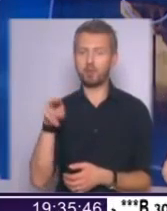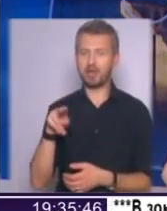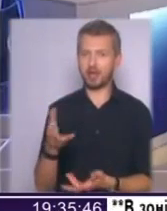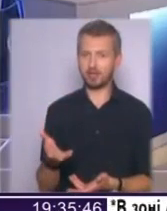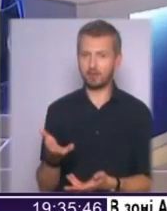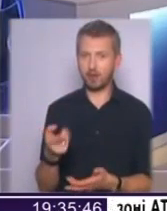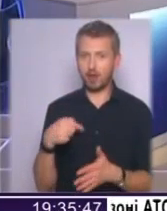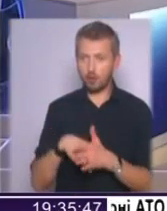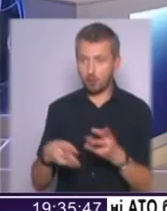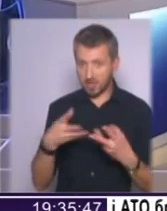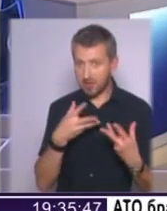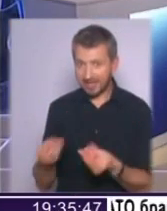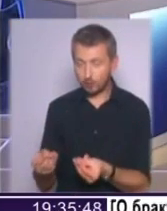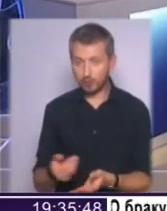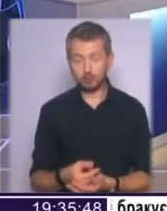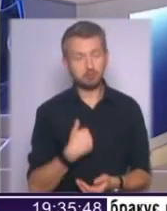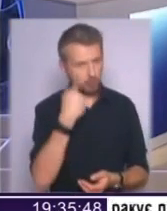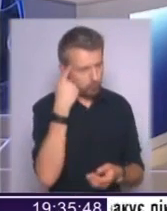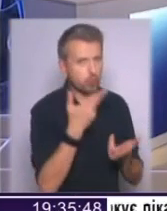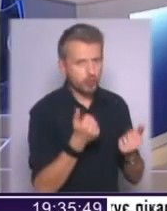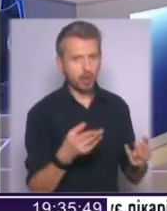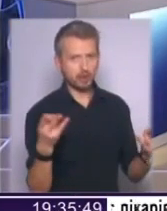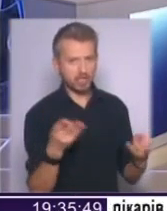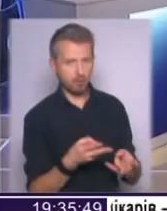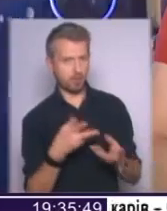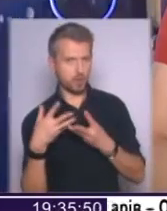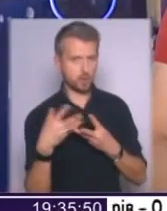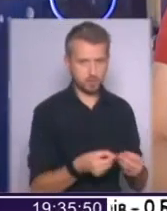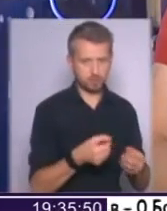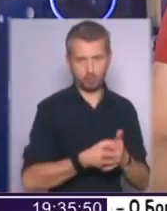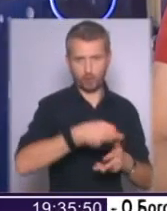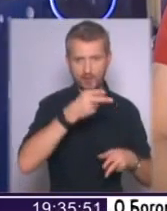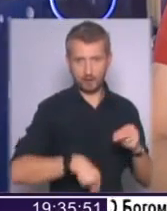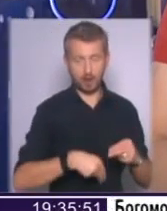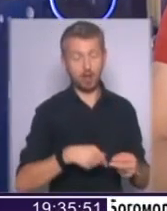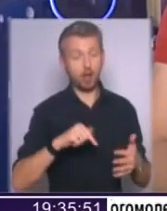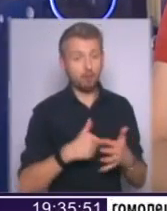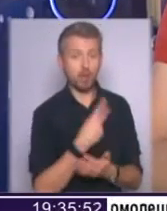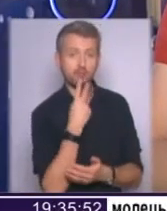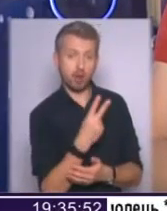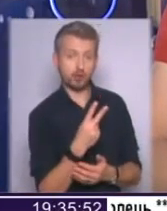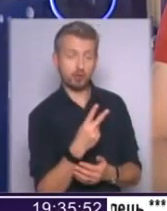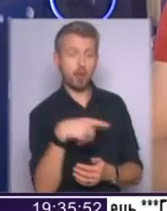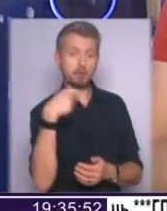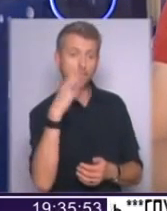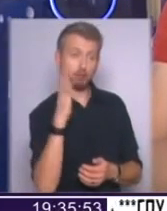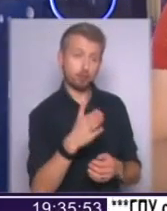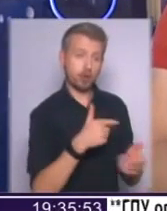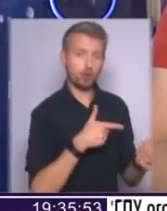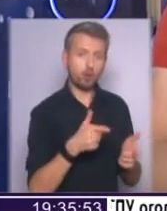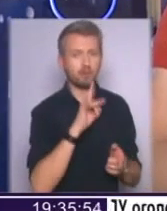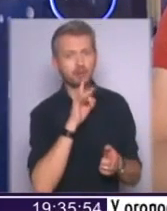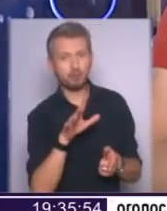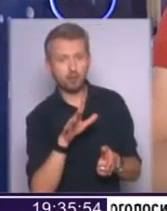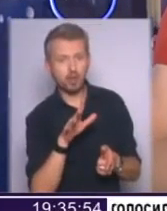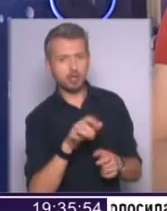думаю, треба дотиснути? Я думаю, що так. Звісно, треба це дотиснути, але ми знову-таки бачимо, чи буде готовий президент іти на рішучі кроки поза